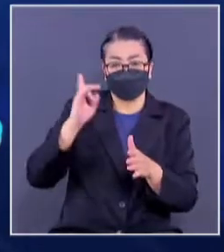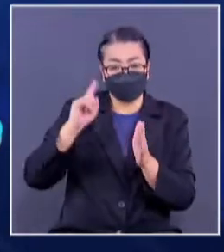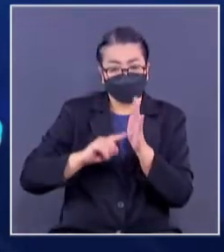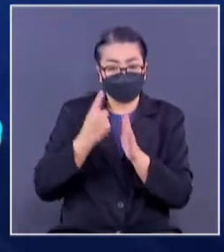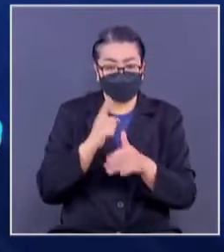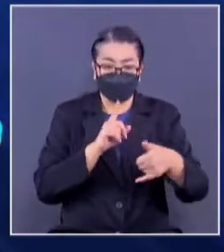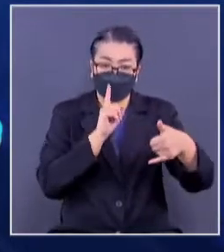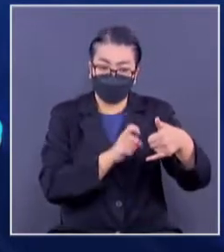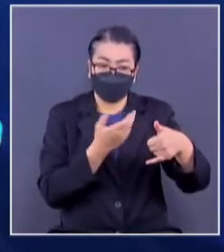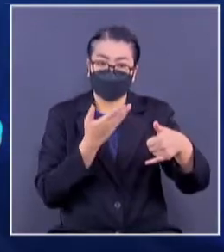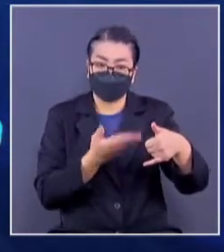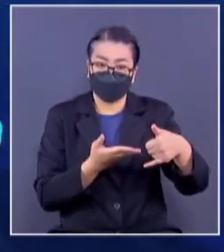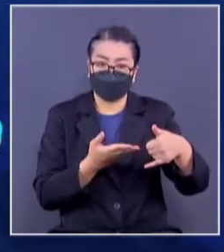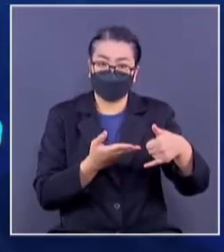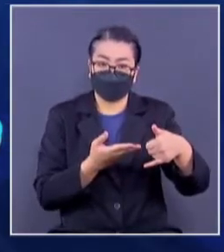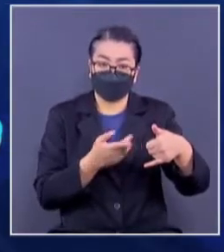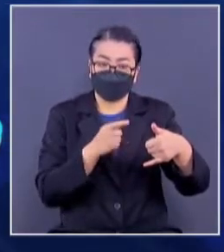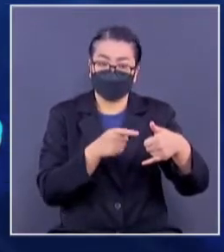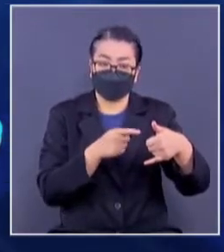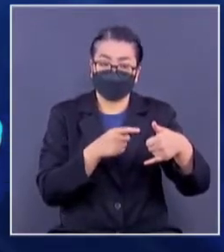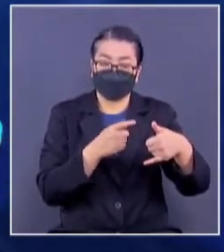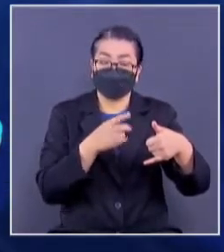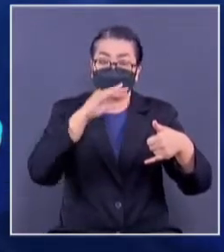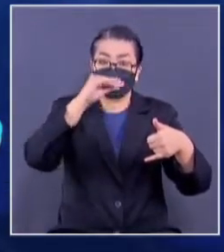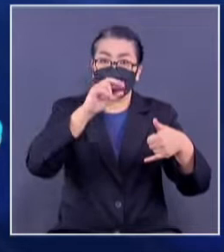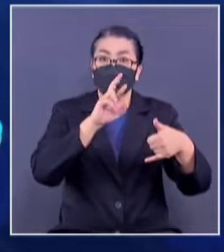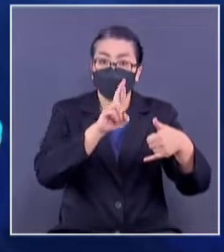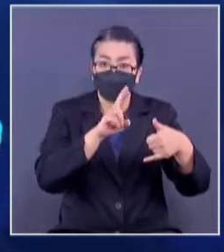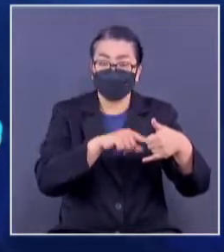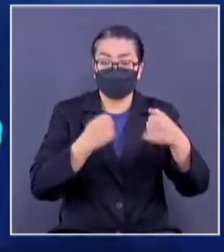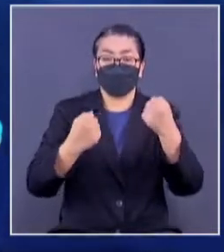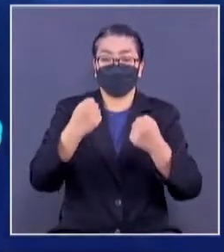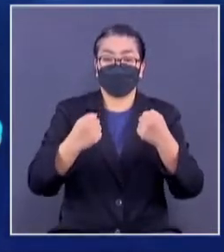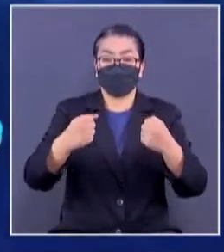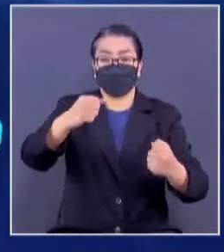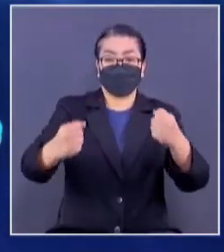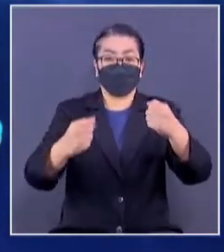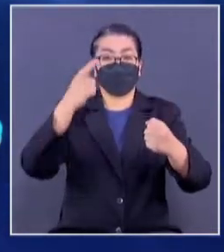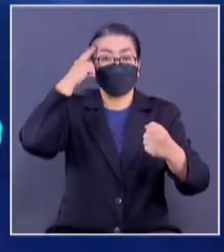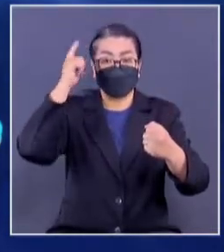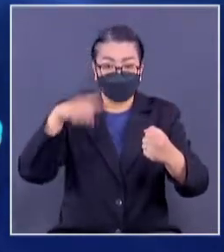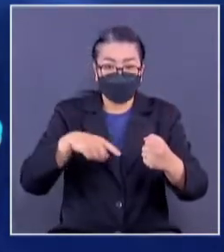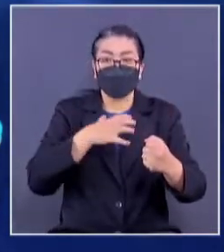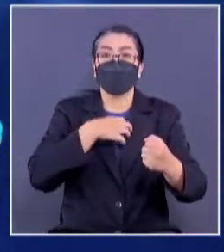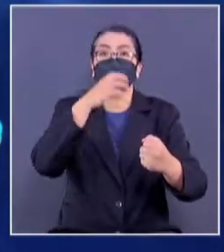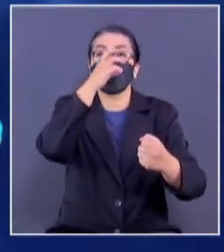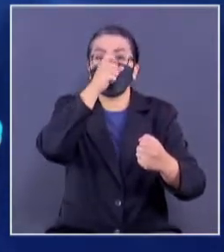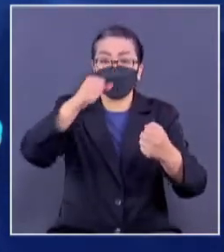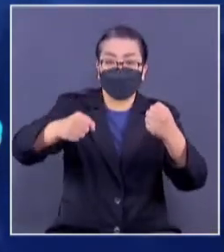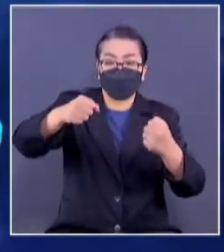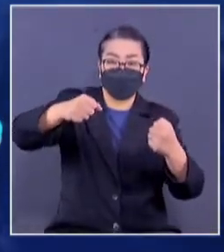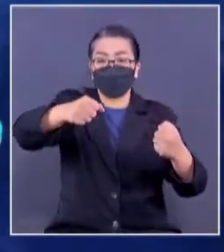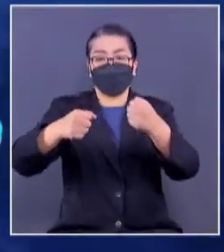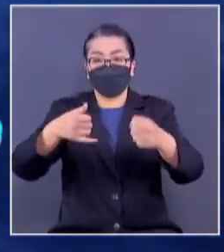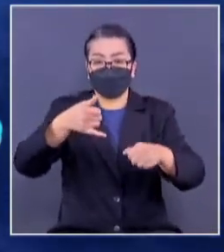ให้การของนายไพบูลย์หรือว่าโรเบิร์ตที่ยอมรับนะคะบอกว่าขับเรือไม่เป็นแต่อยากลองขับทำให้มีจังหวะที่เรือก